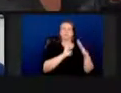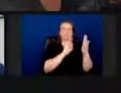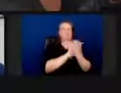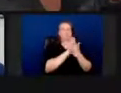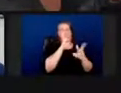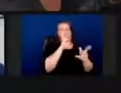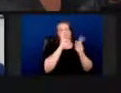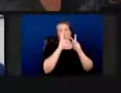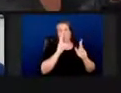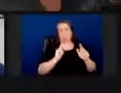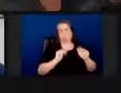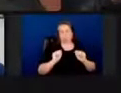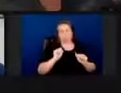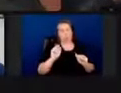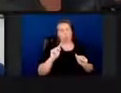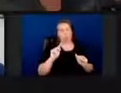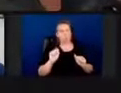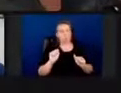katika shule za chekechea.